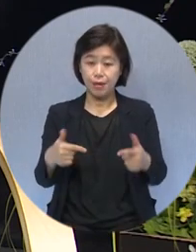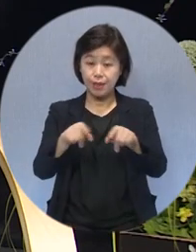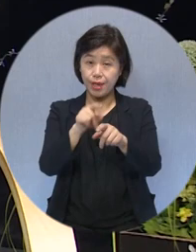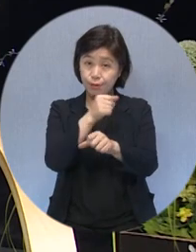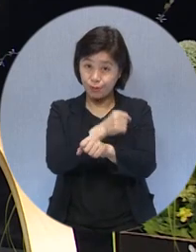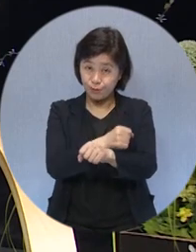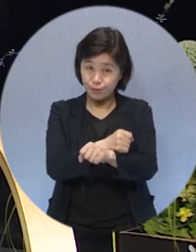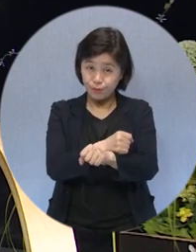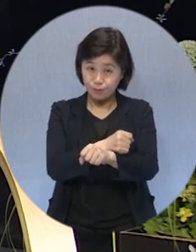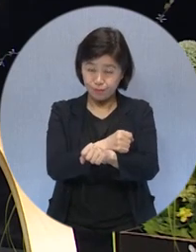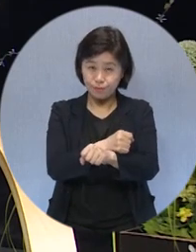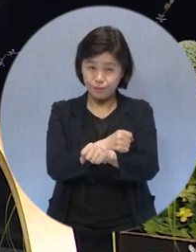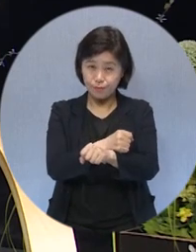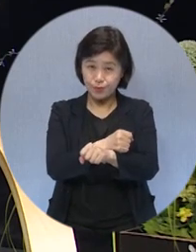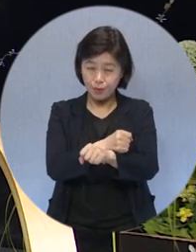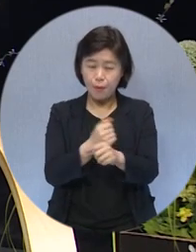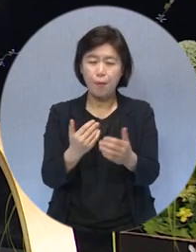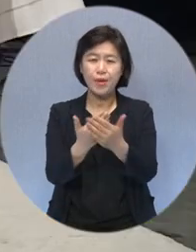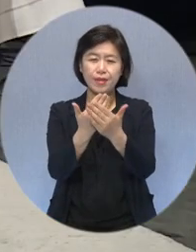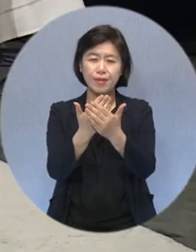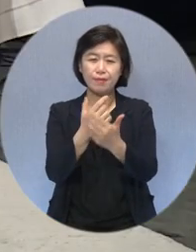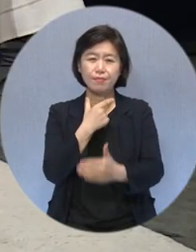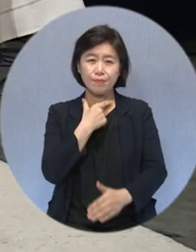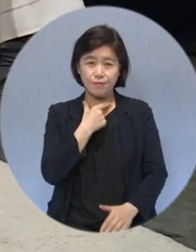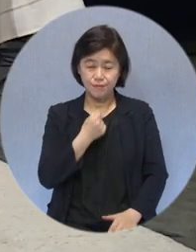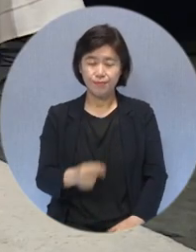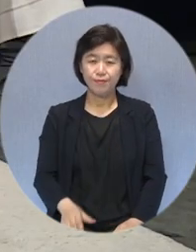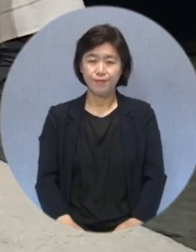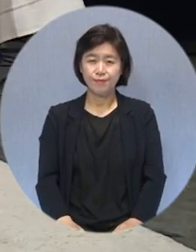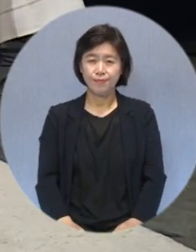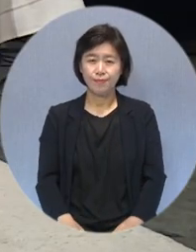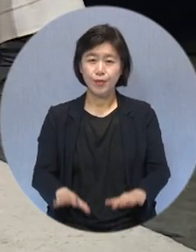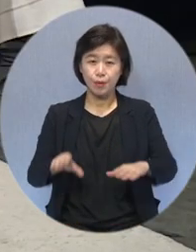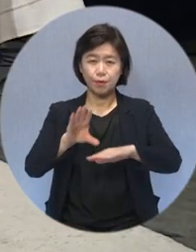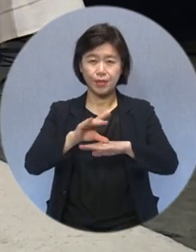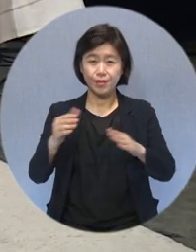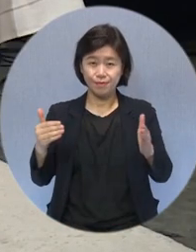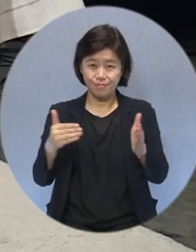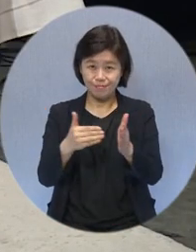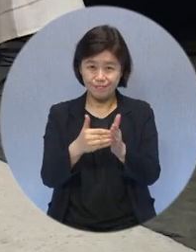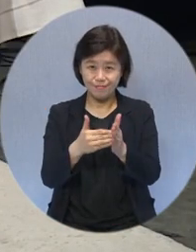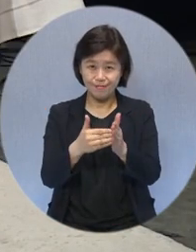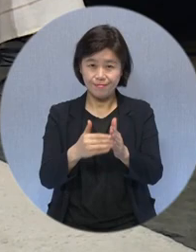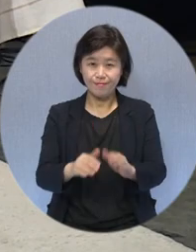어깨를 겹겠습니다. 차주일과 동행시간이었습니다.